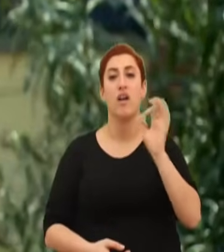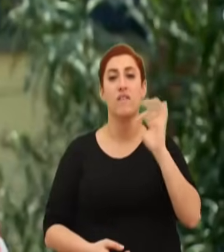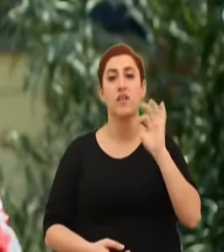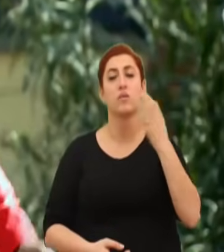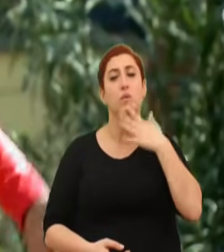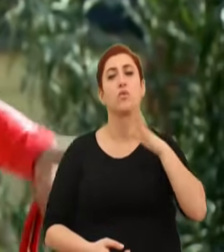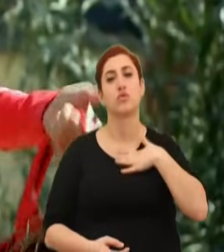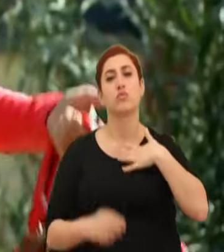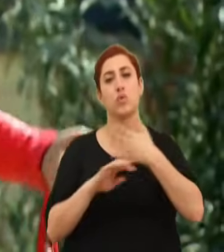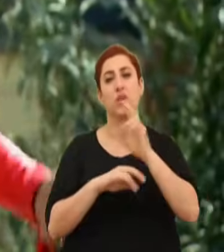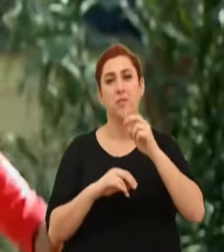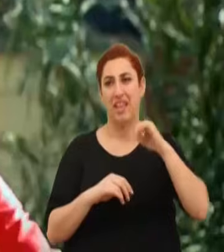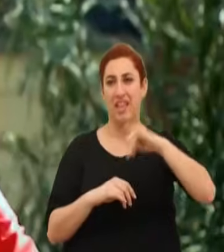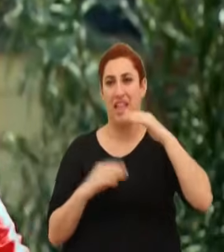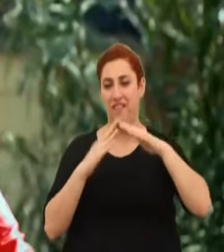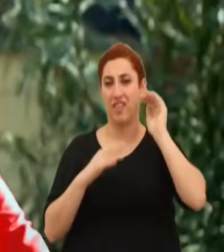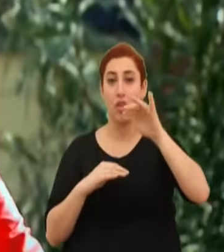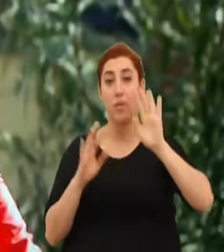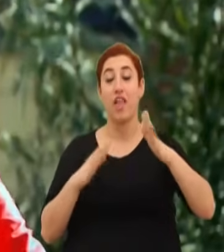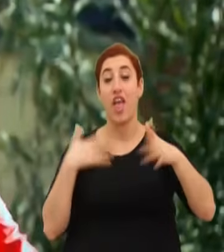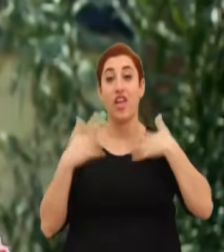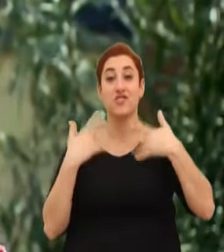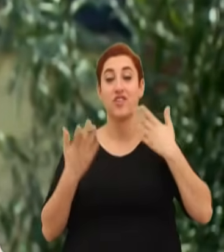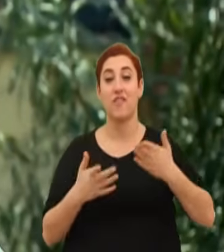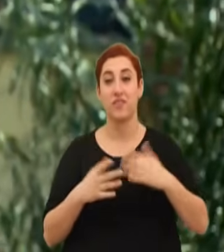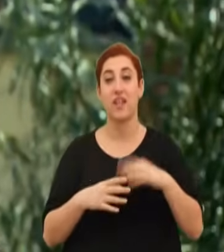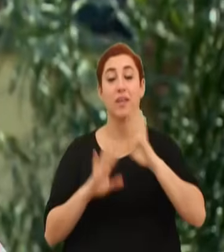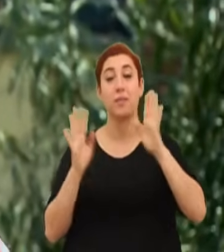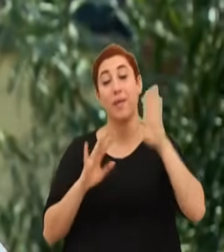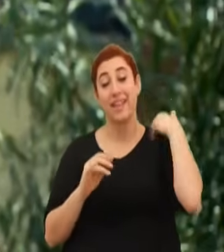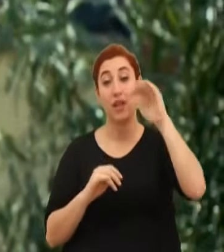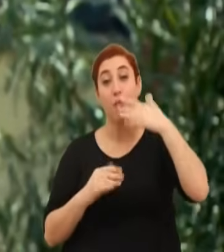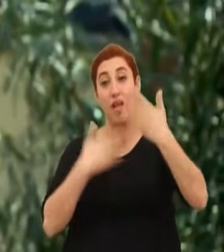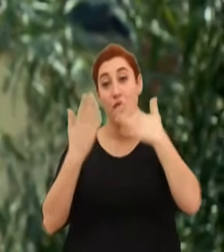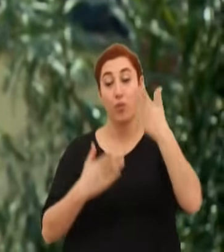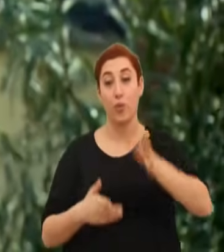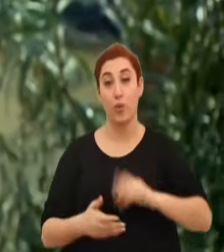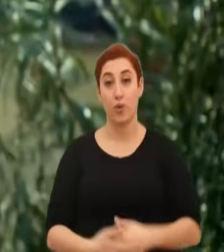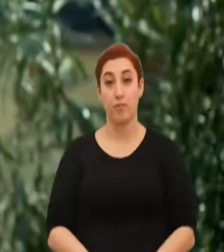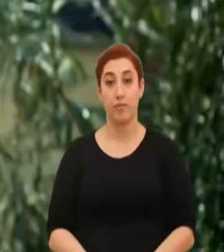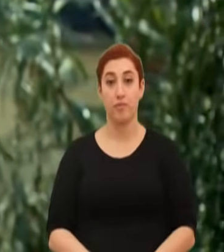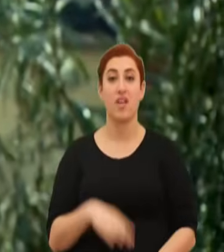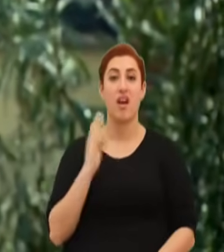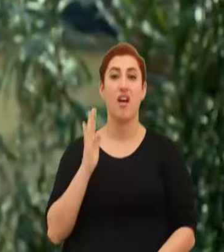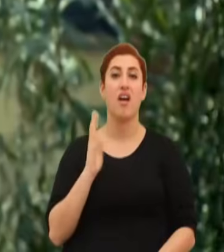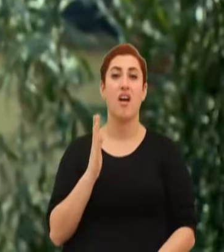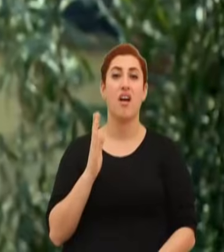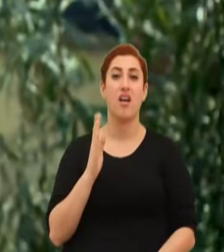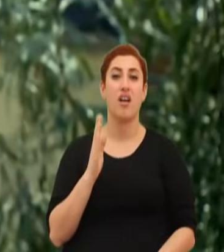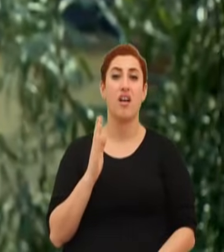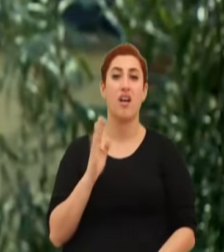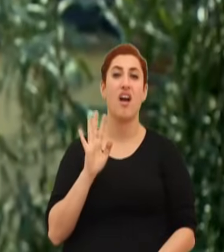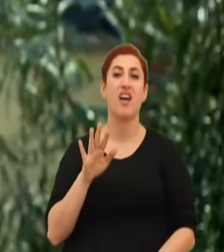Evet, yok canım tabii, doğru, iki adım sonra evdeyim de heyecandan işte. Tamam hadi geliyorum, anlatıyorum o zaman.